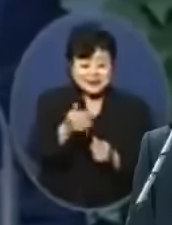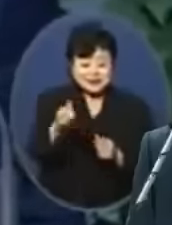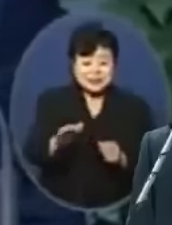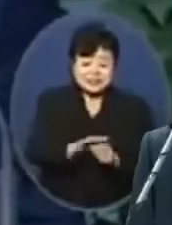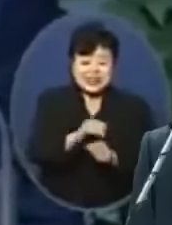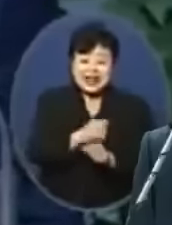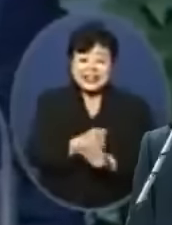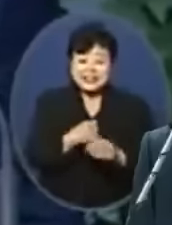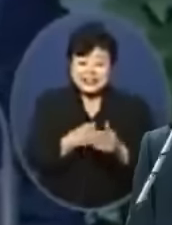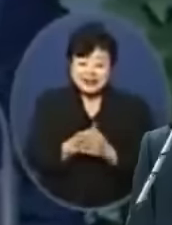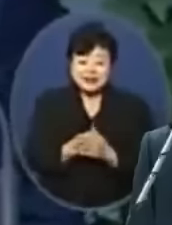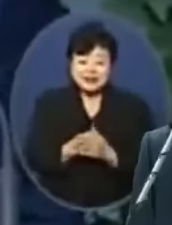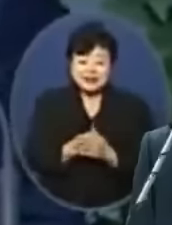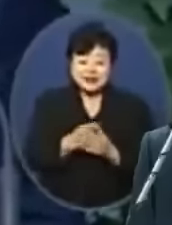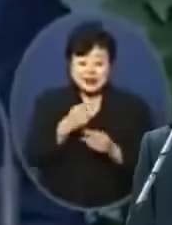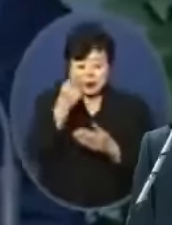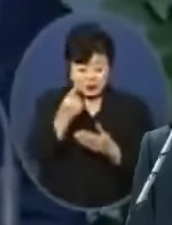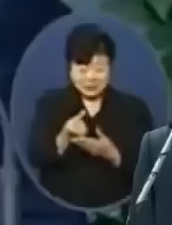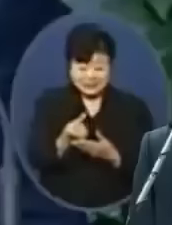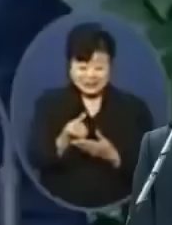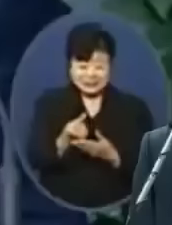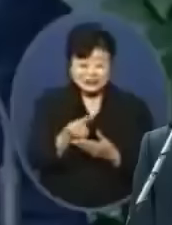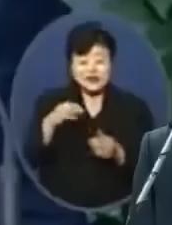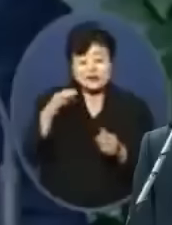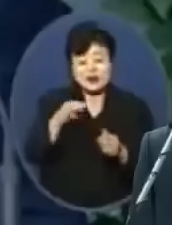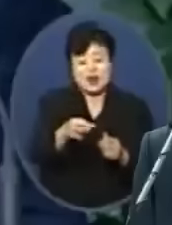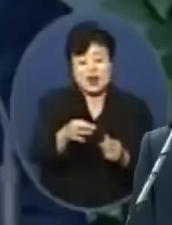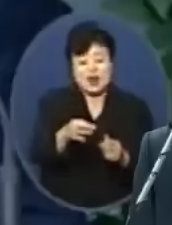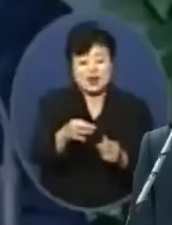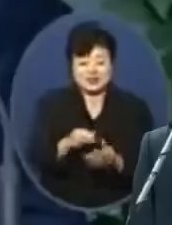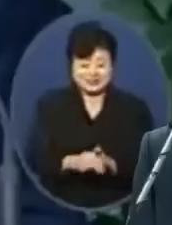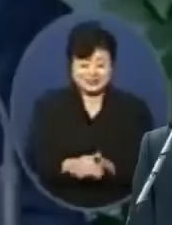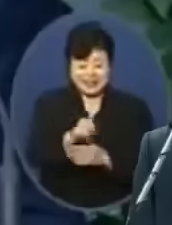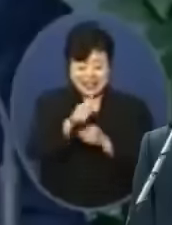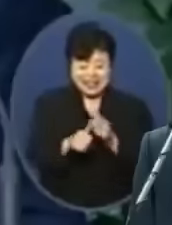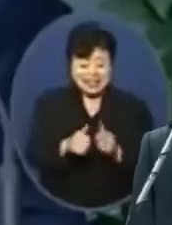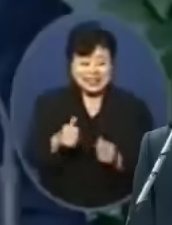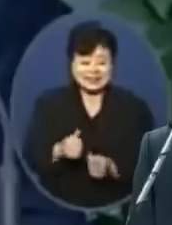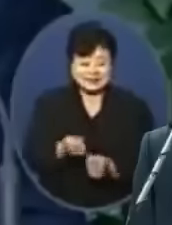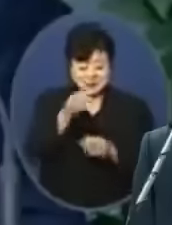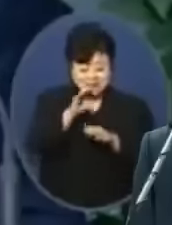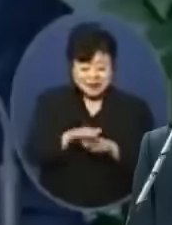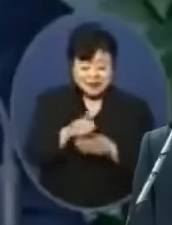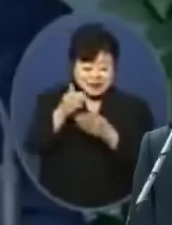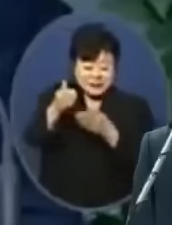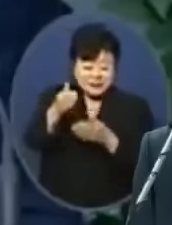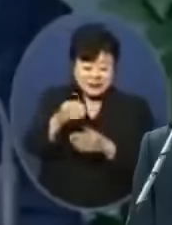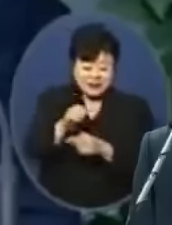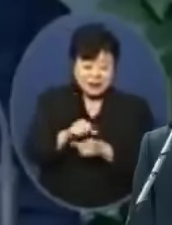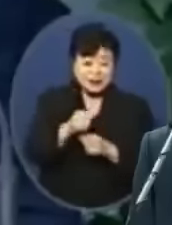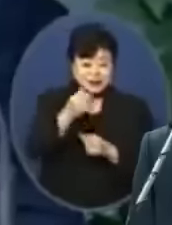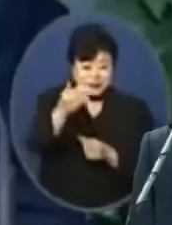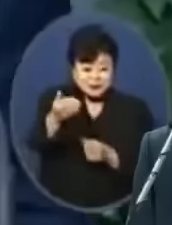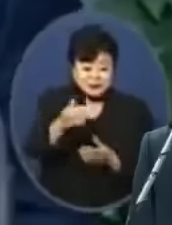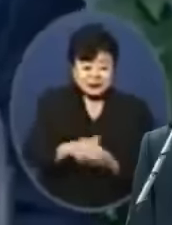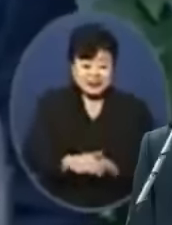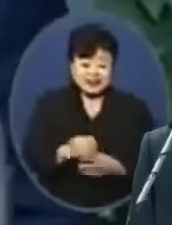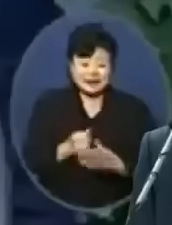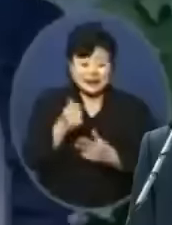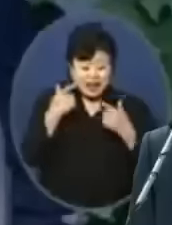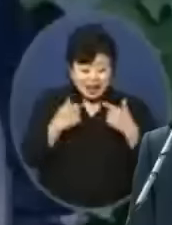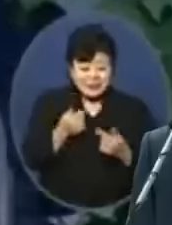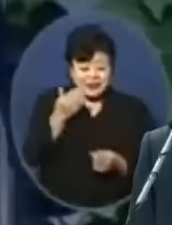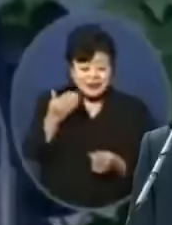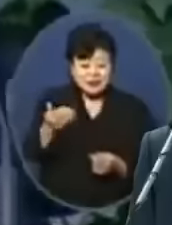여러분을 사랑하기 때문에 교회당에 불러서 하나님 예배하게 만들어 주신 것입니다. 그러므로